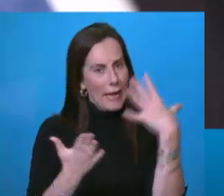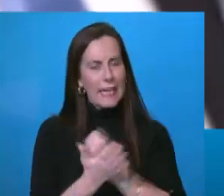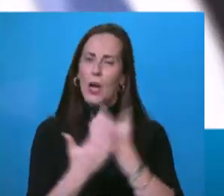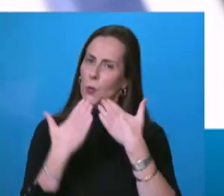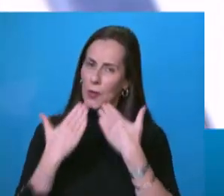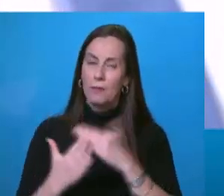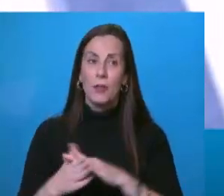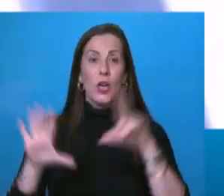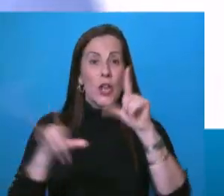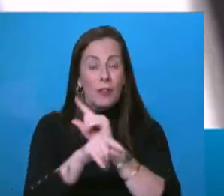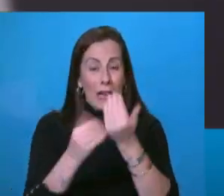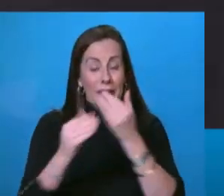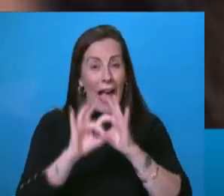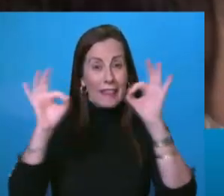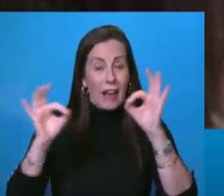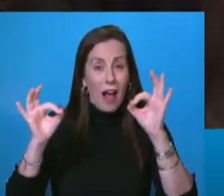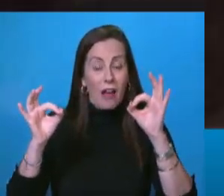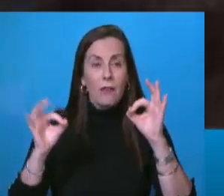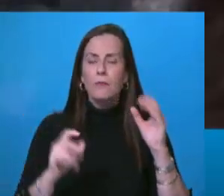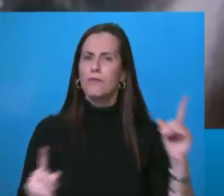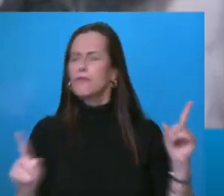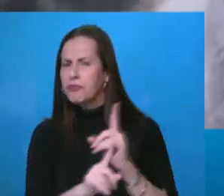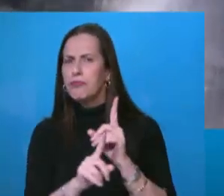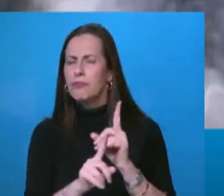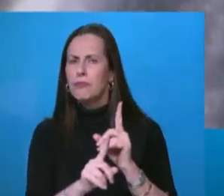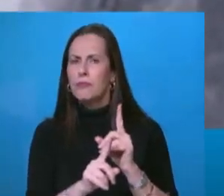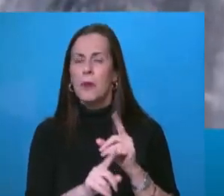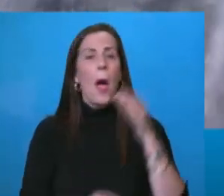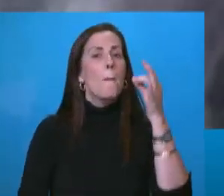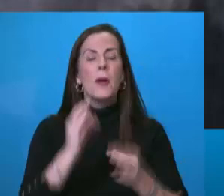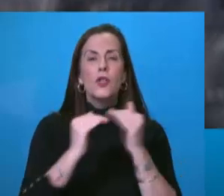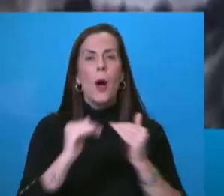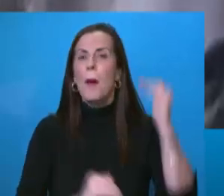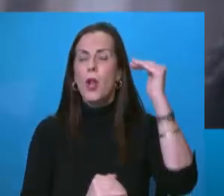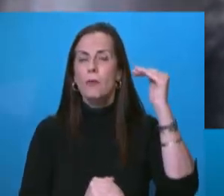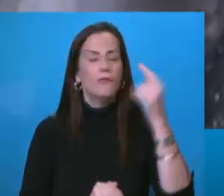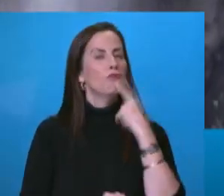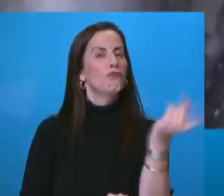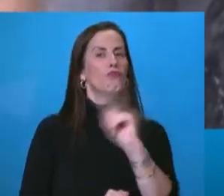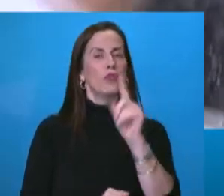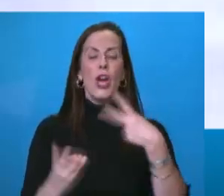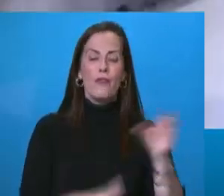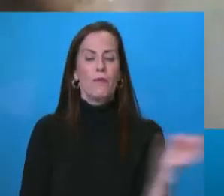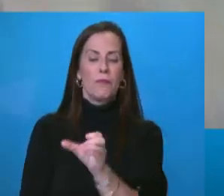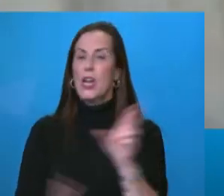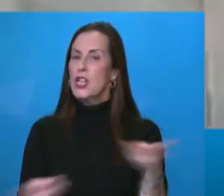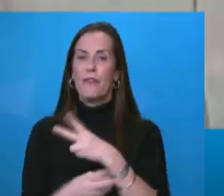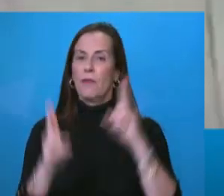רחנו. בהצלחה. 7 דקות לפני תחילת הטקס הגיעה ההודעה. בית המשפט העליון הקפיא את מינויה של בן ארי.